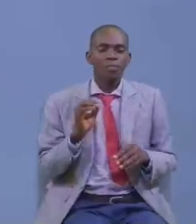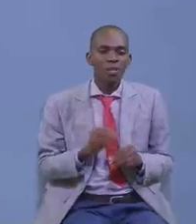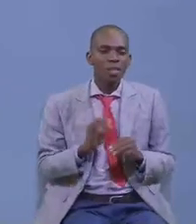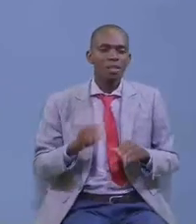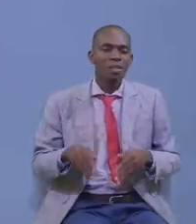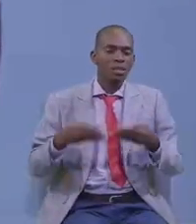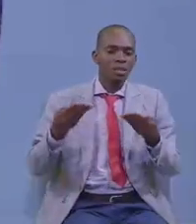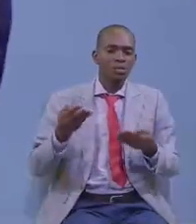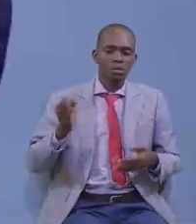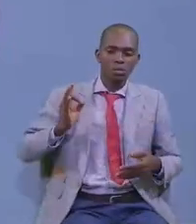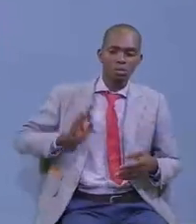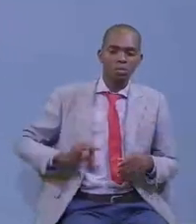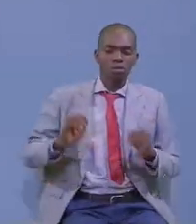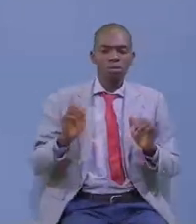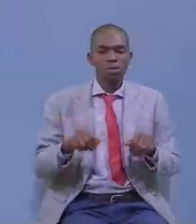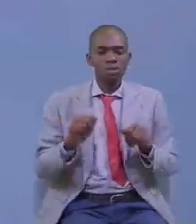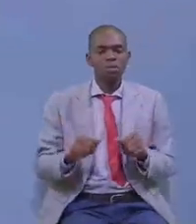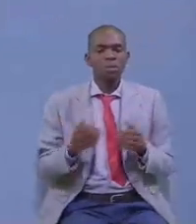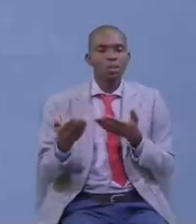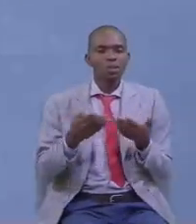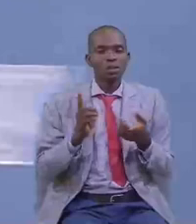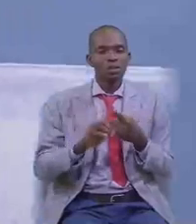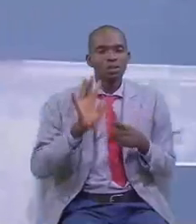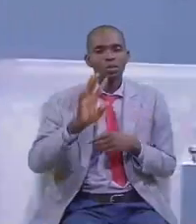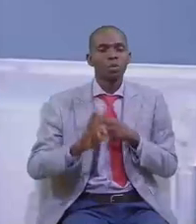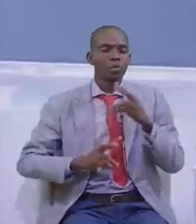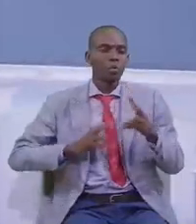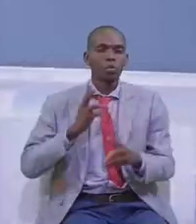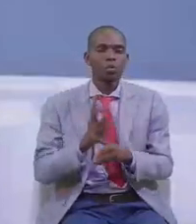le service bénéfique à votre monde.